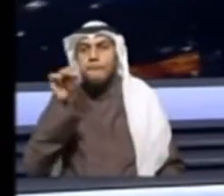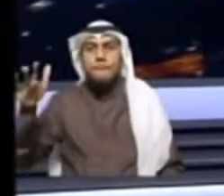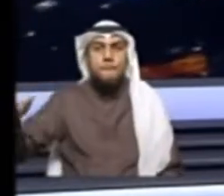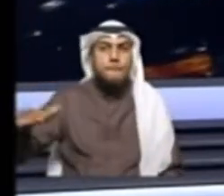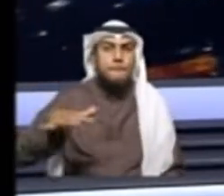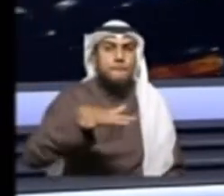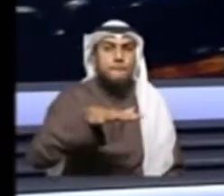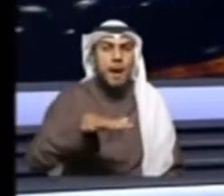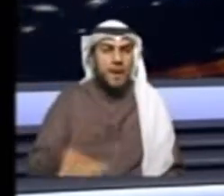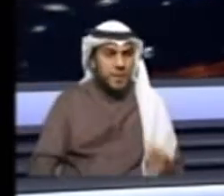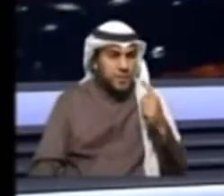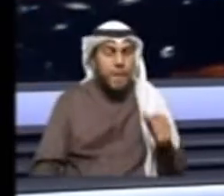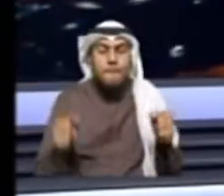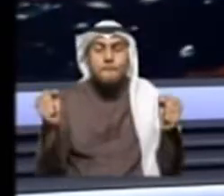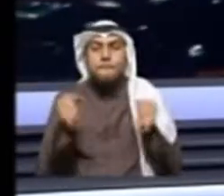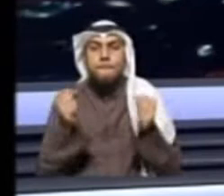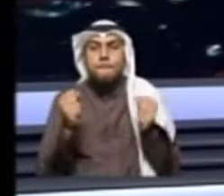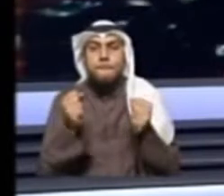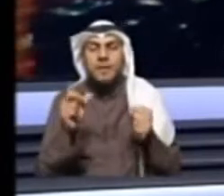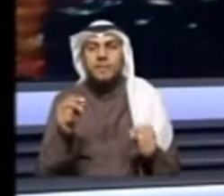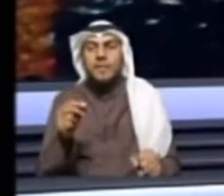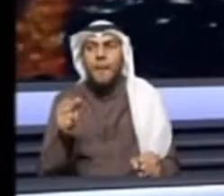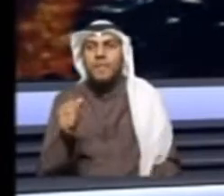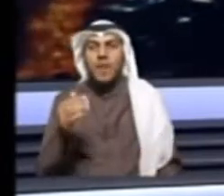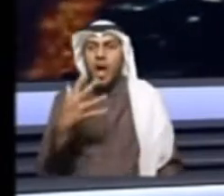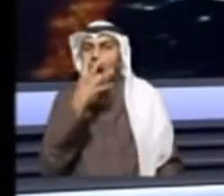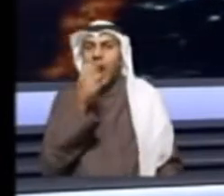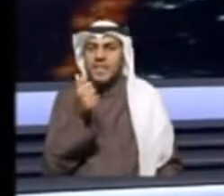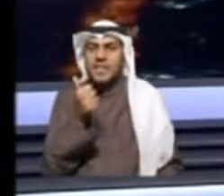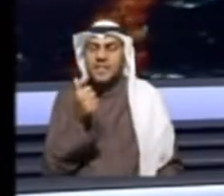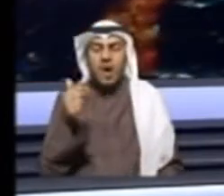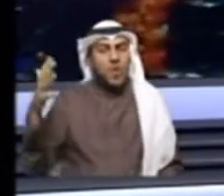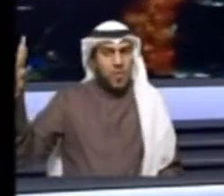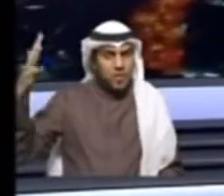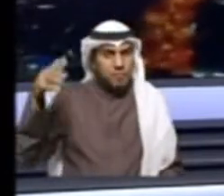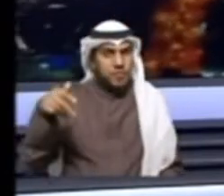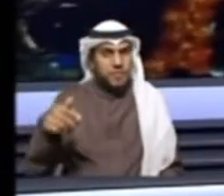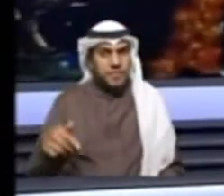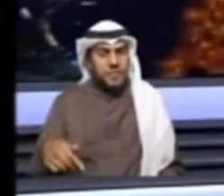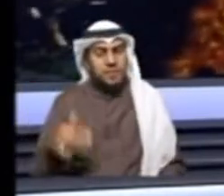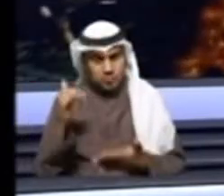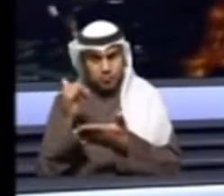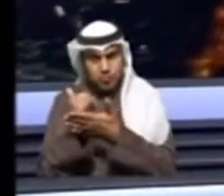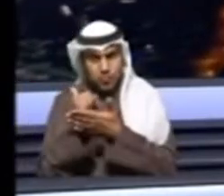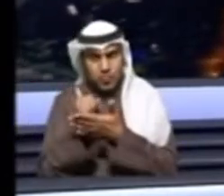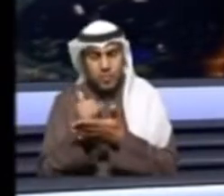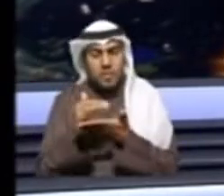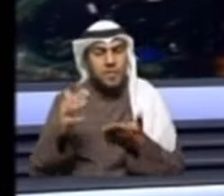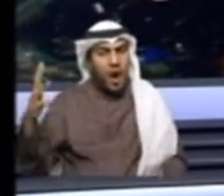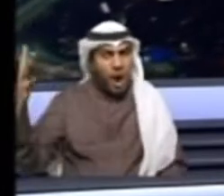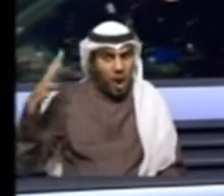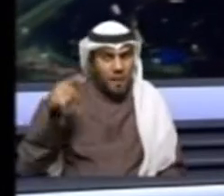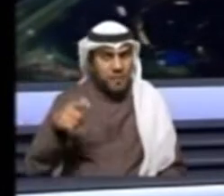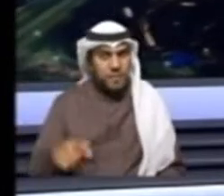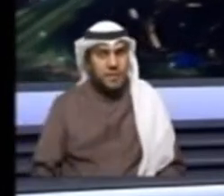القطبي اللي جعل شتائنا دافئ مثل ما لاحظ هذه الأيام، وهذه من الأسباب الرئيسية من الطقس الدافئ في المنطقة. كذلك